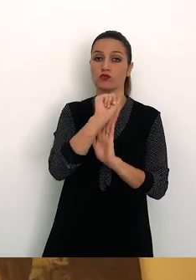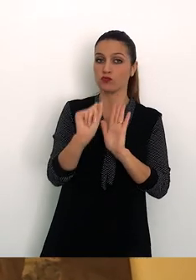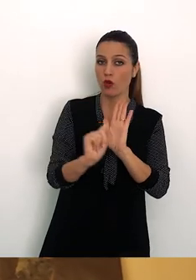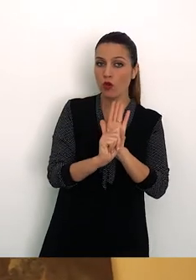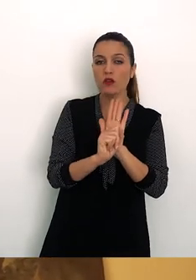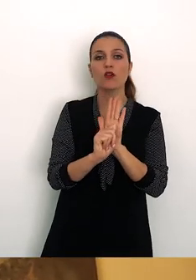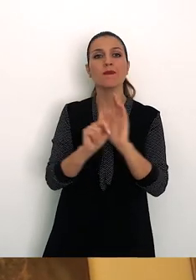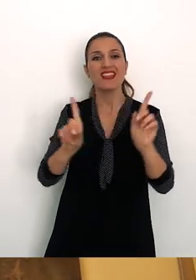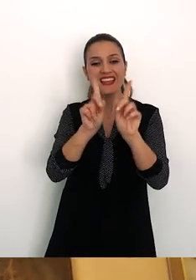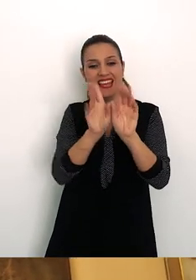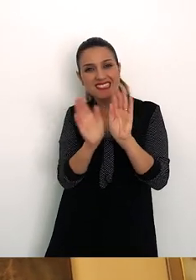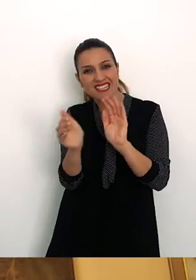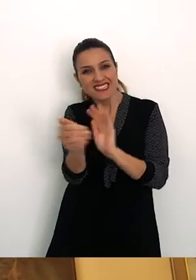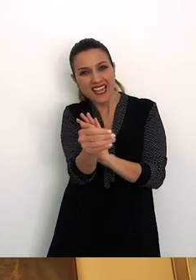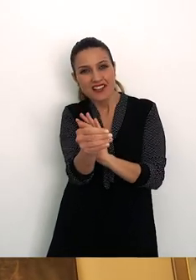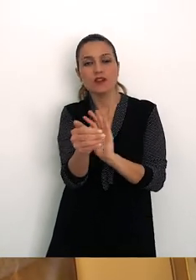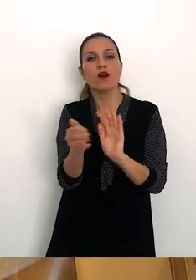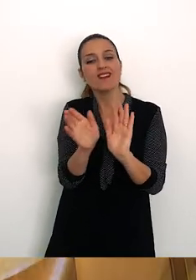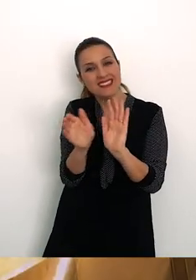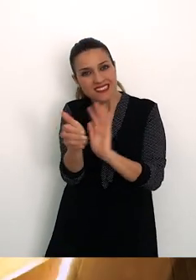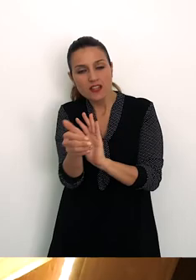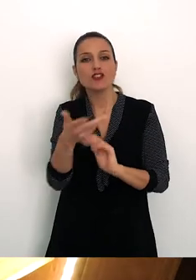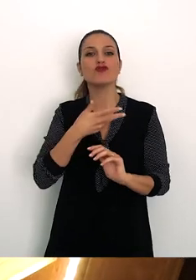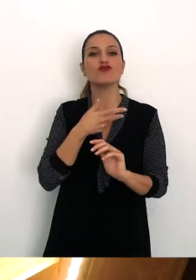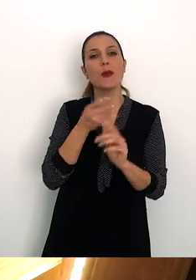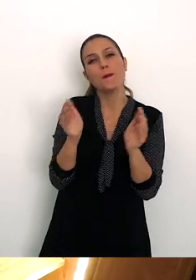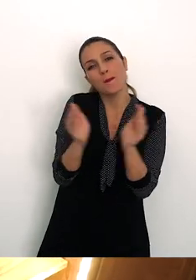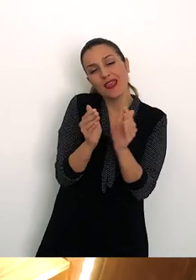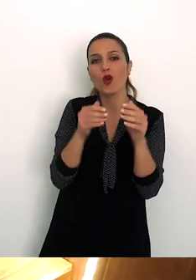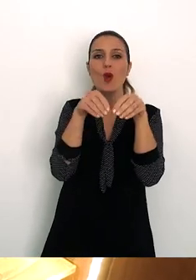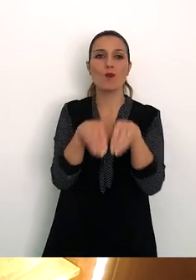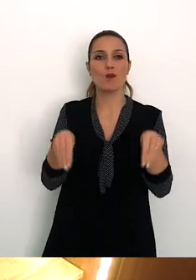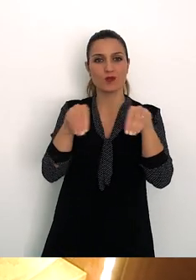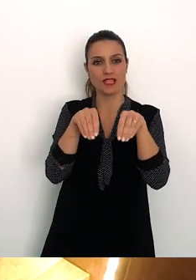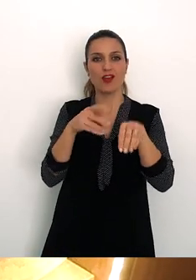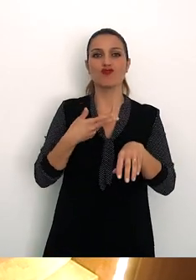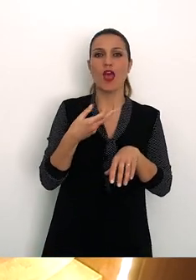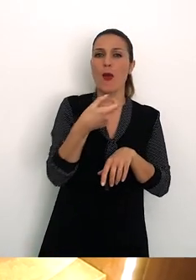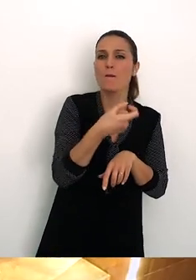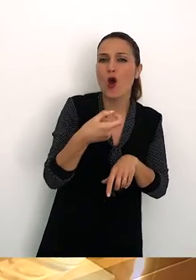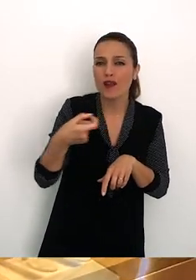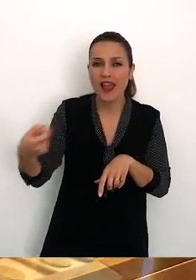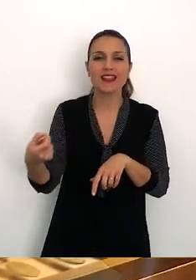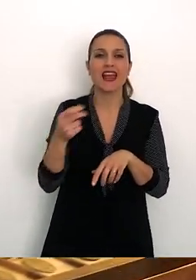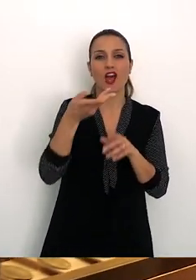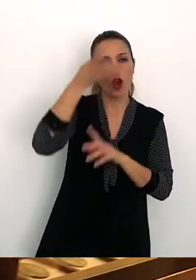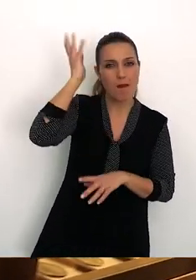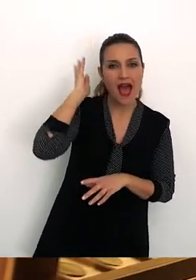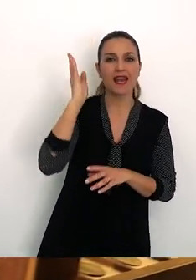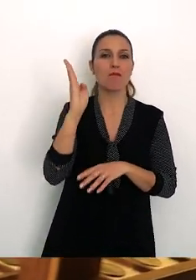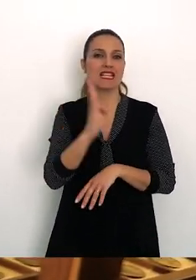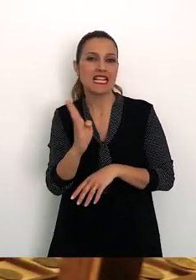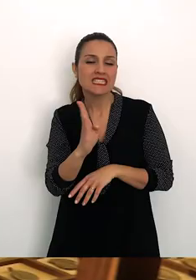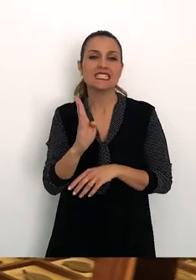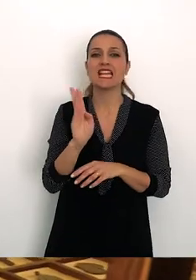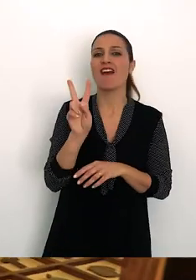Importante dal punto di vista culturale e storico è la sagrestia, che può essere considerata un piccolo museo. Essa conserva